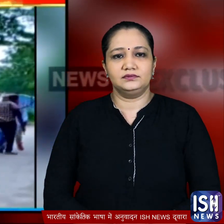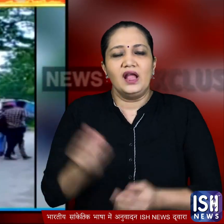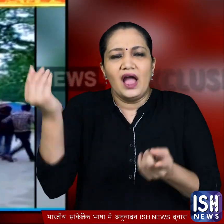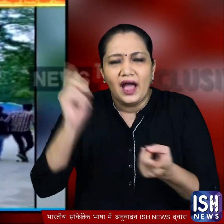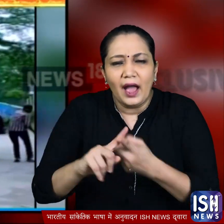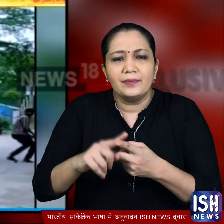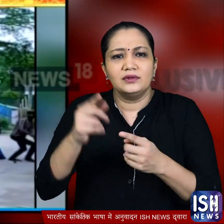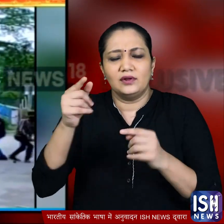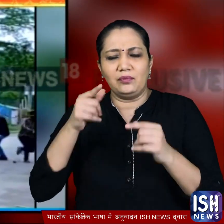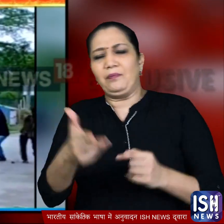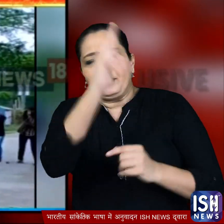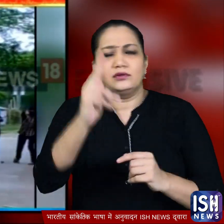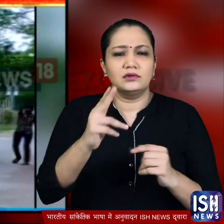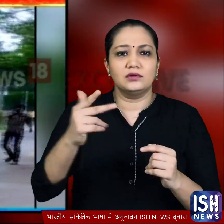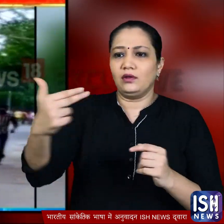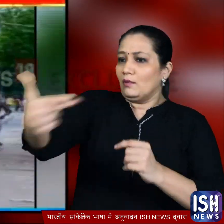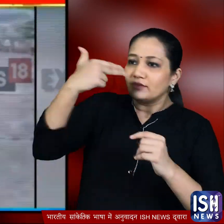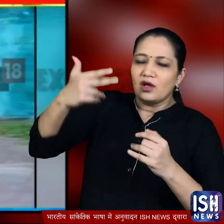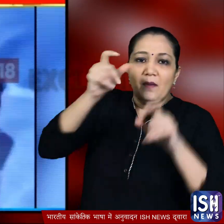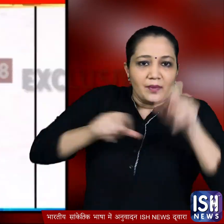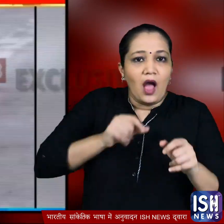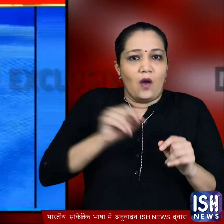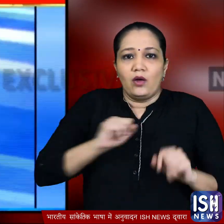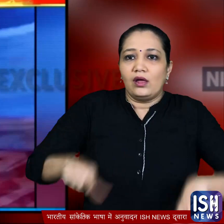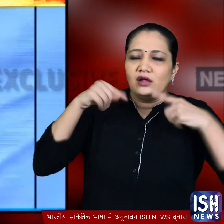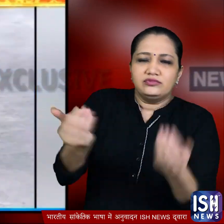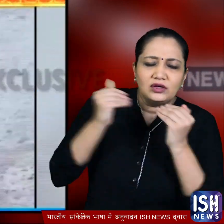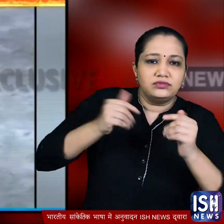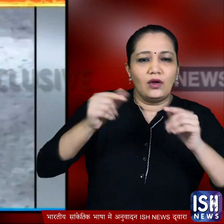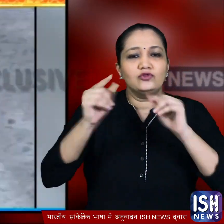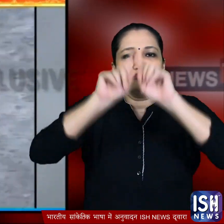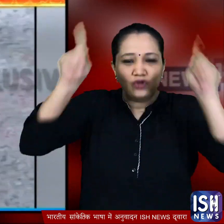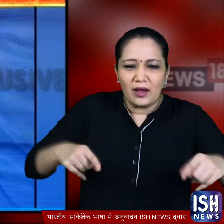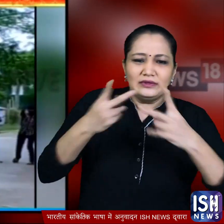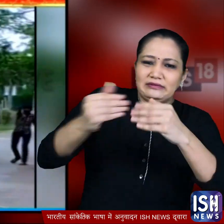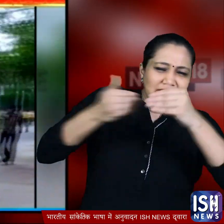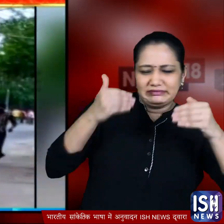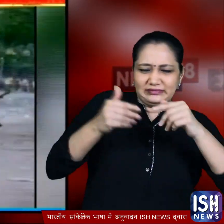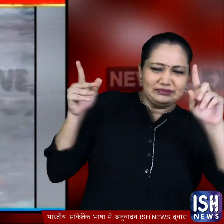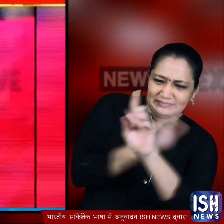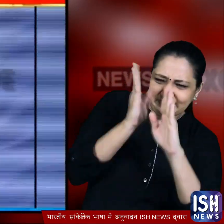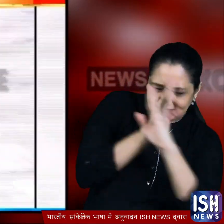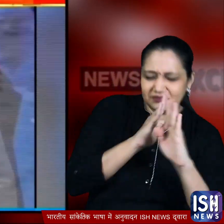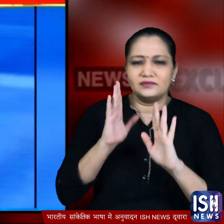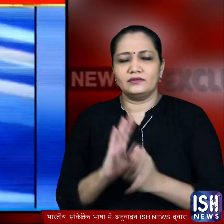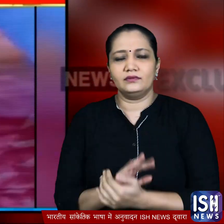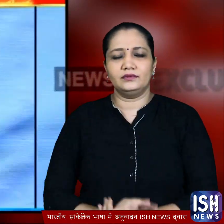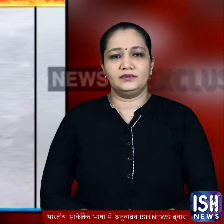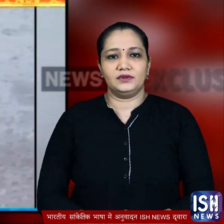इतने में एक बदमाश ने भीड़ पर फायरिंग कर दी। वहां खड़े लोग अपनी जान बचाने के लिए दुकानों के पीछे छिप गए।